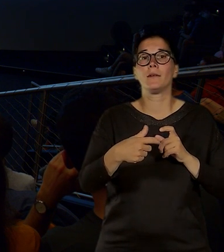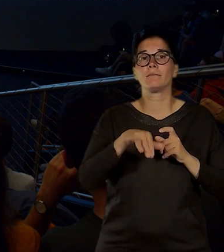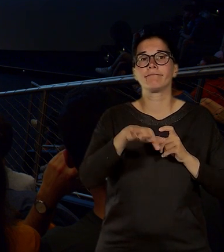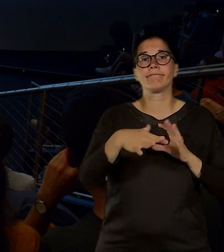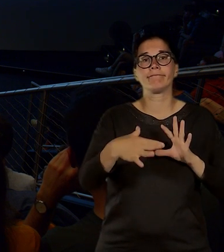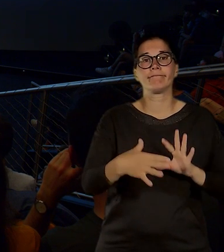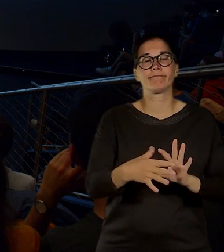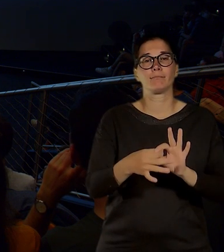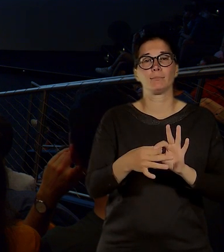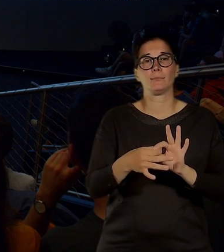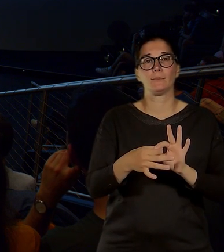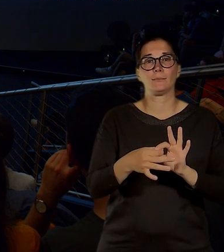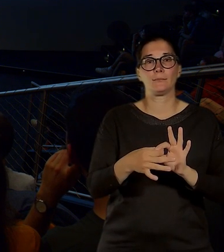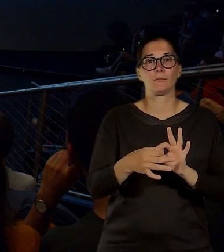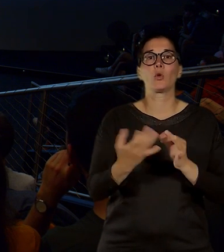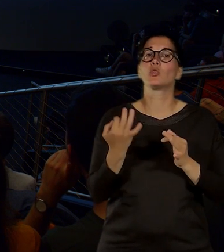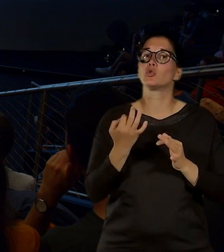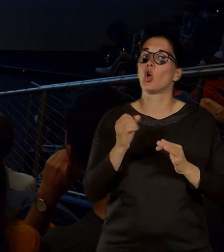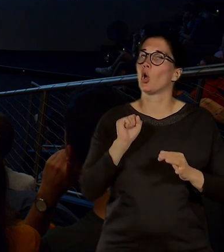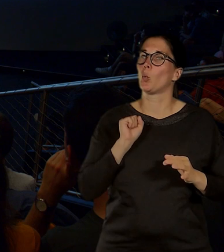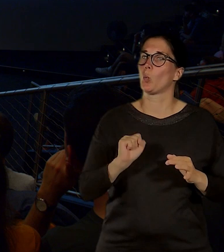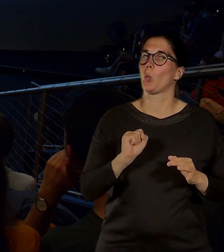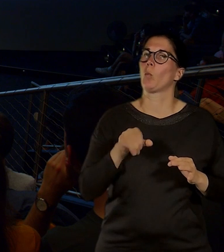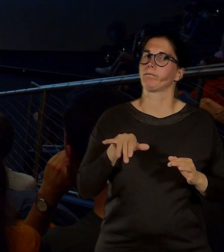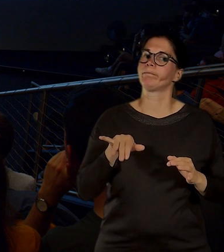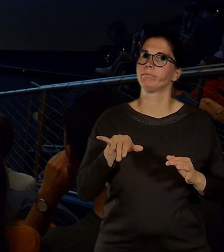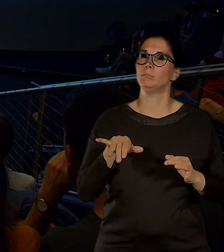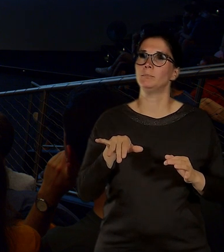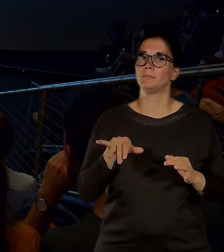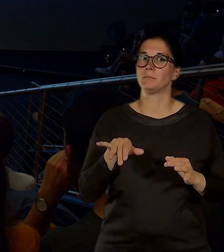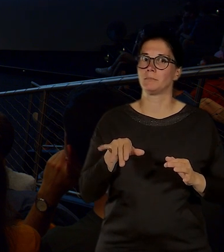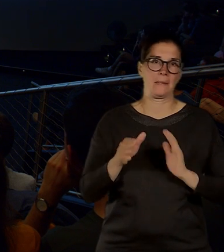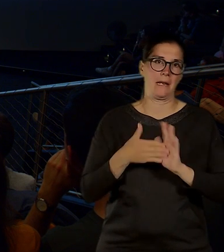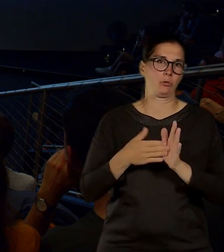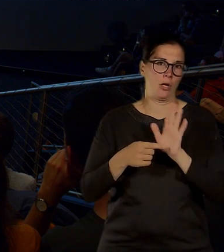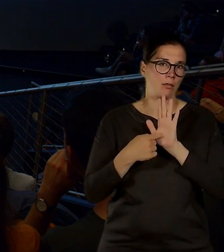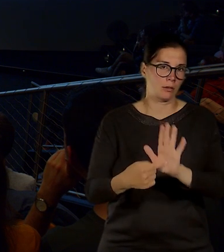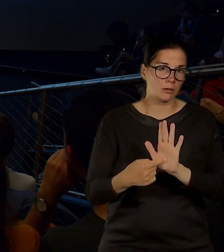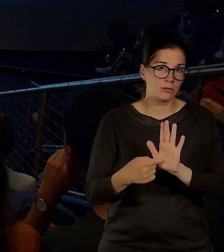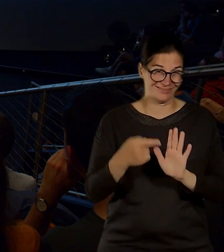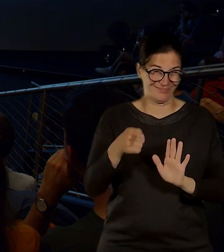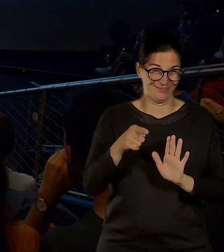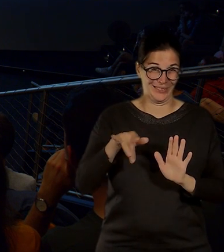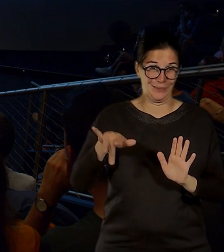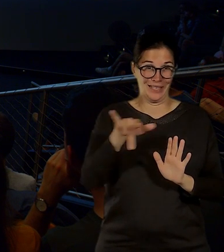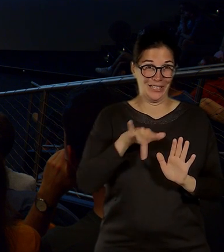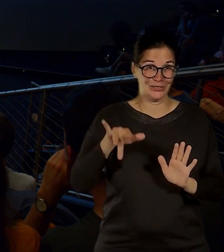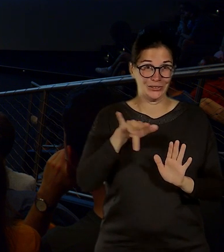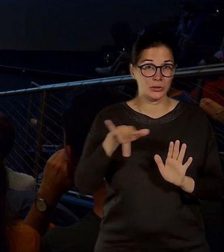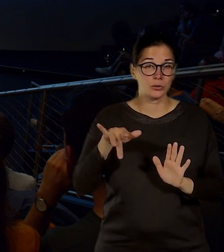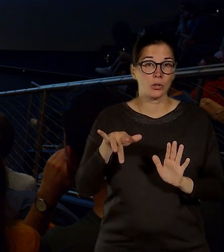na vlastně stávající řešení. Vidíme, že vlastně v tomto místě, kde není